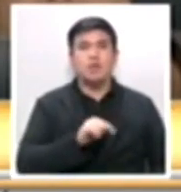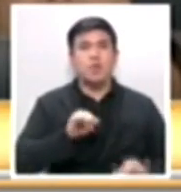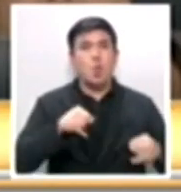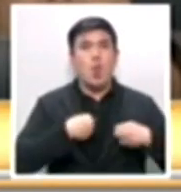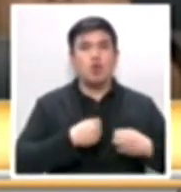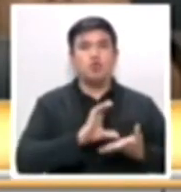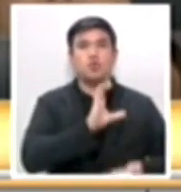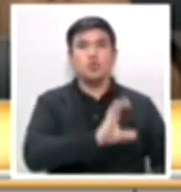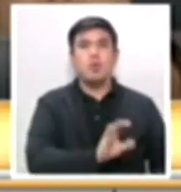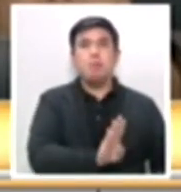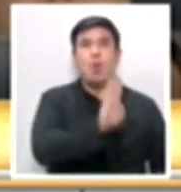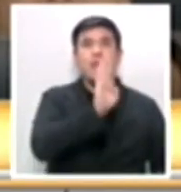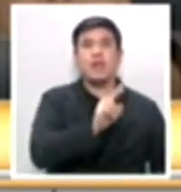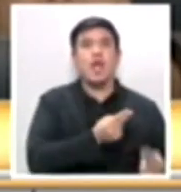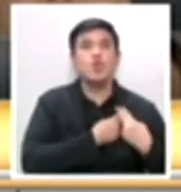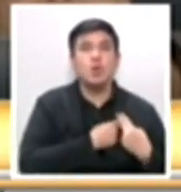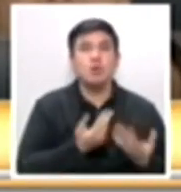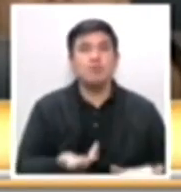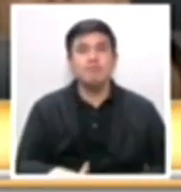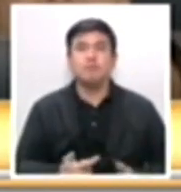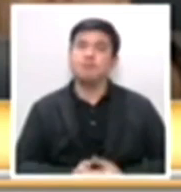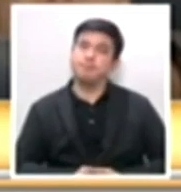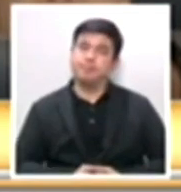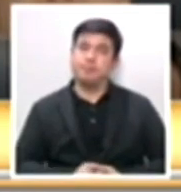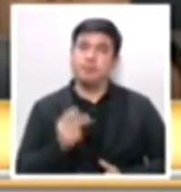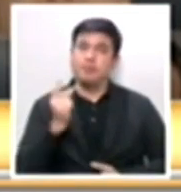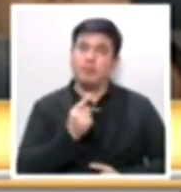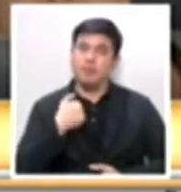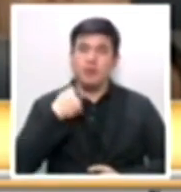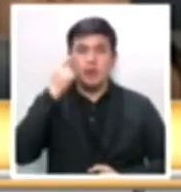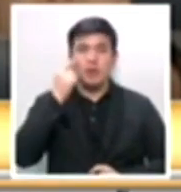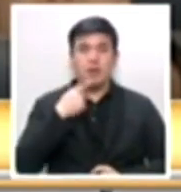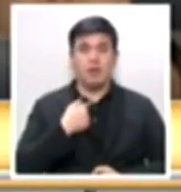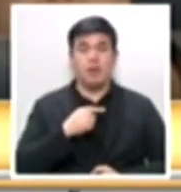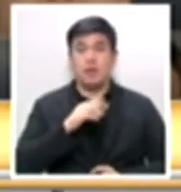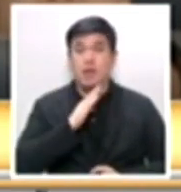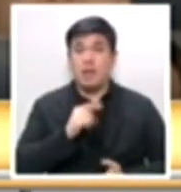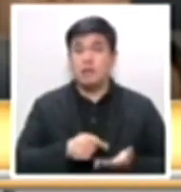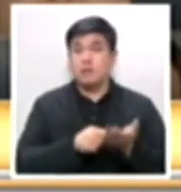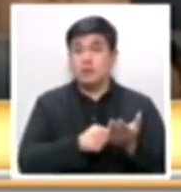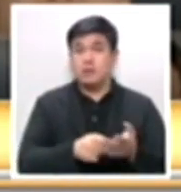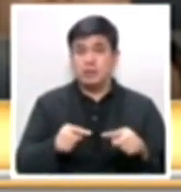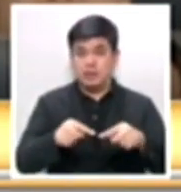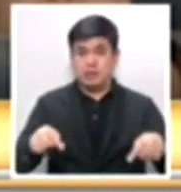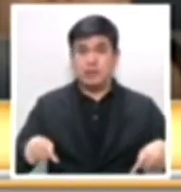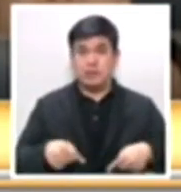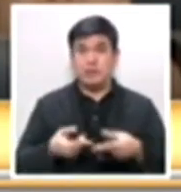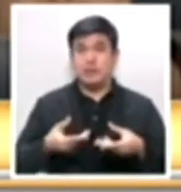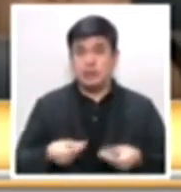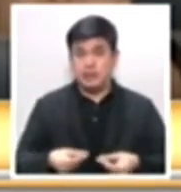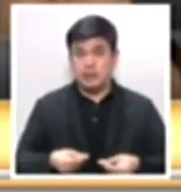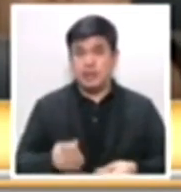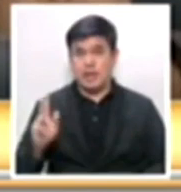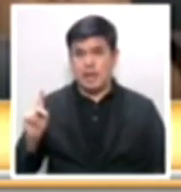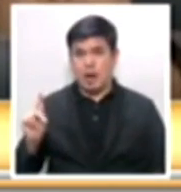แล้วท่านประธานครับครั้งนี้การอนุมัติผังครั้งนี้มีที่ดินที่เพิ่มขึ้นจากสี